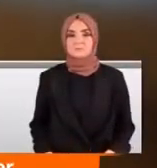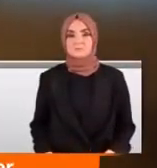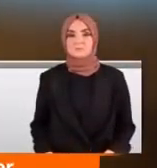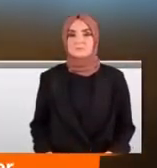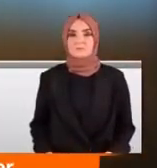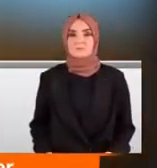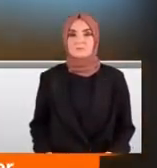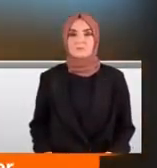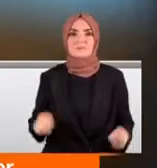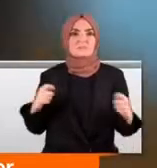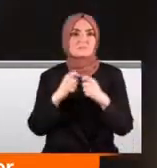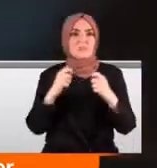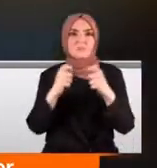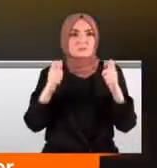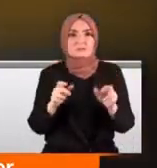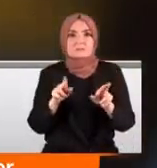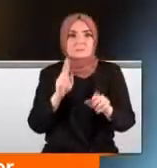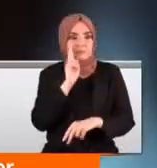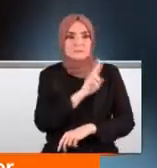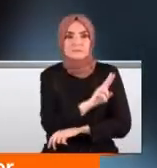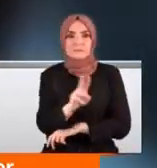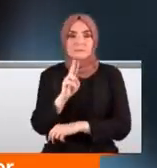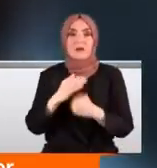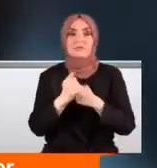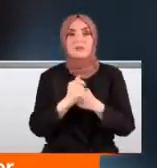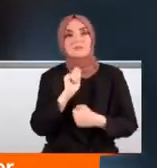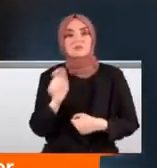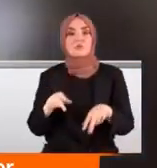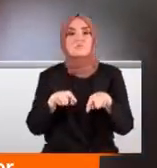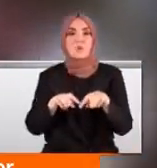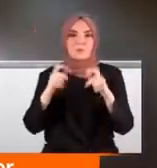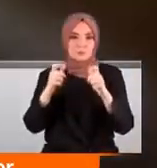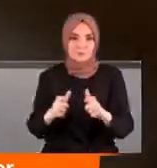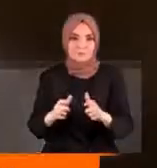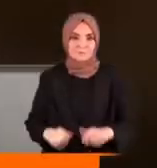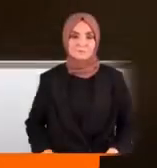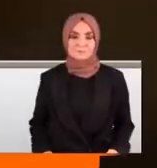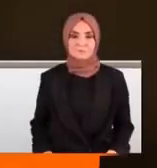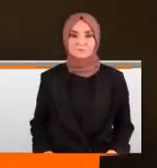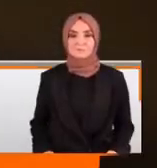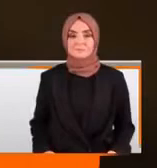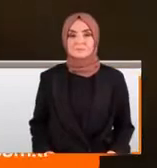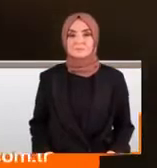Savaş alanını andıran manzara Antalya'nın Muratpaşa ilçesinde geçti kayda.